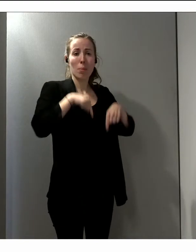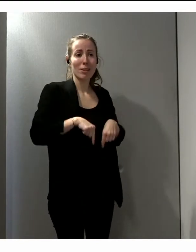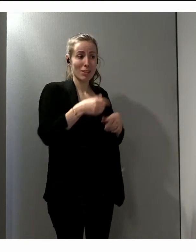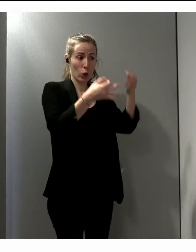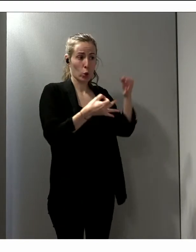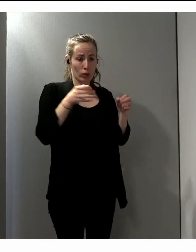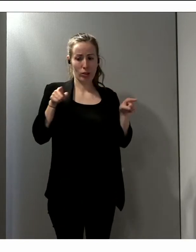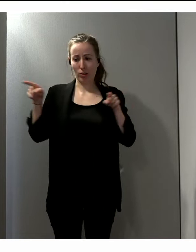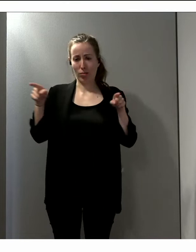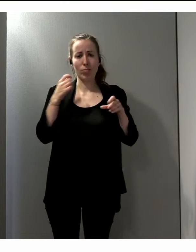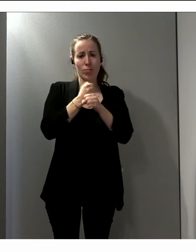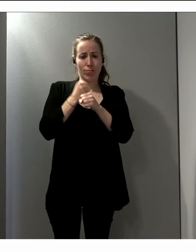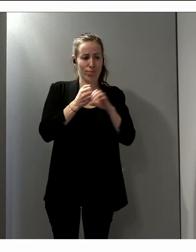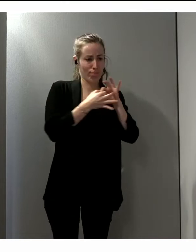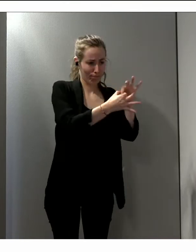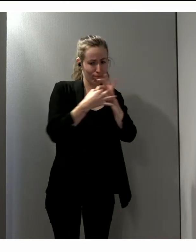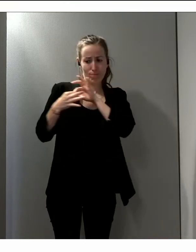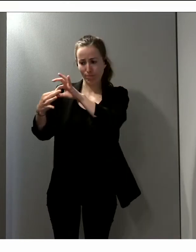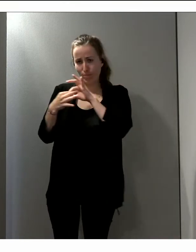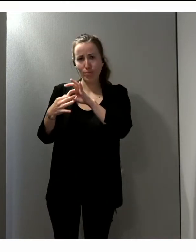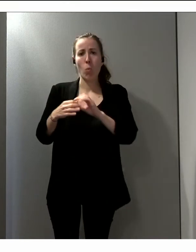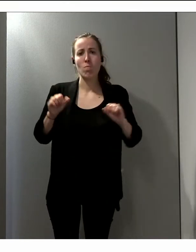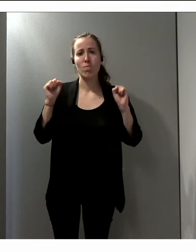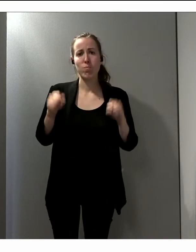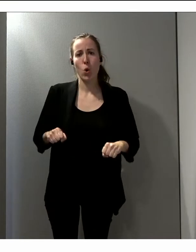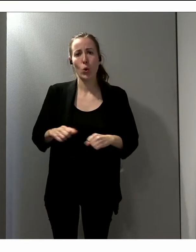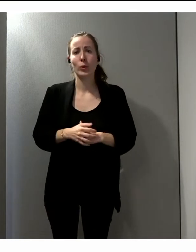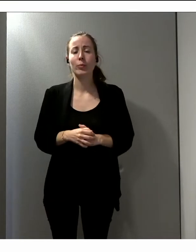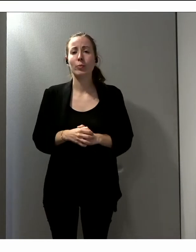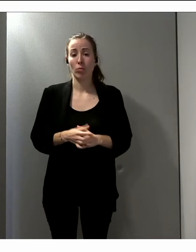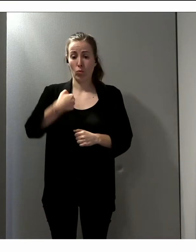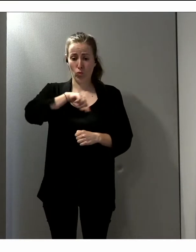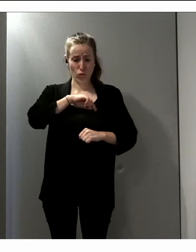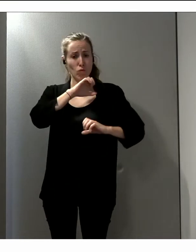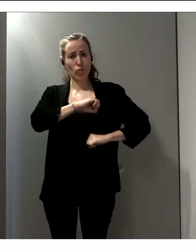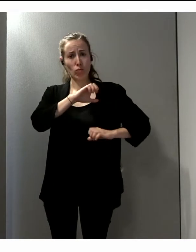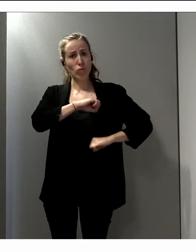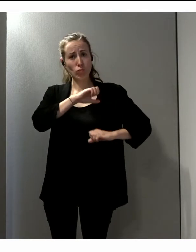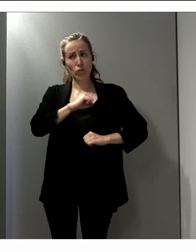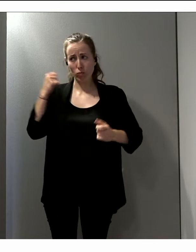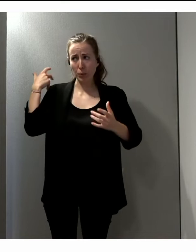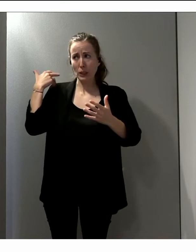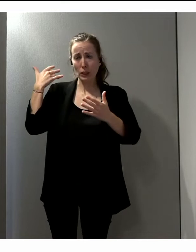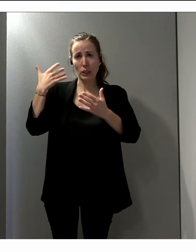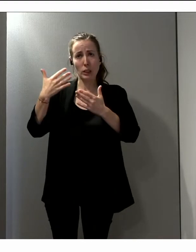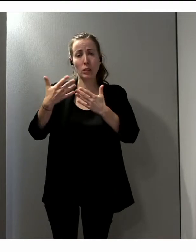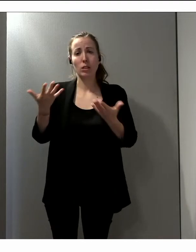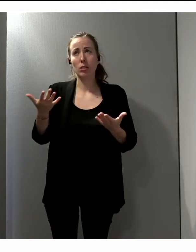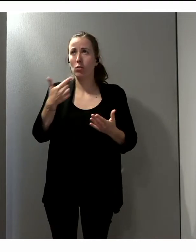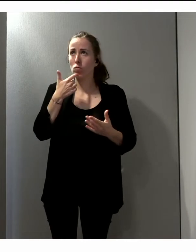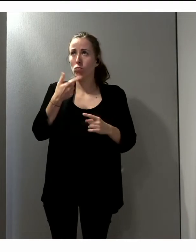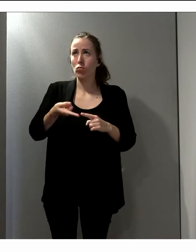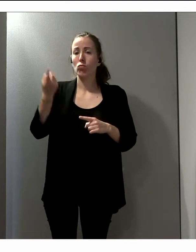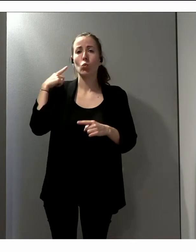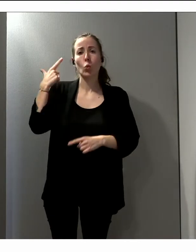Justice, et que cette expérience que nous conduisons, qui maintenant se déroule depuis un